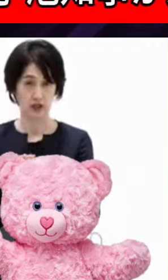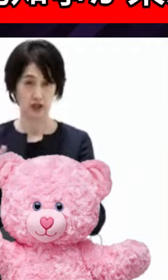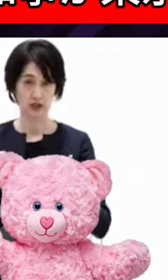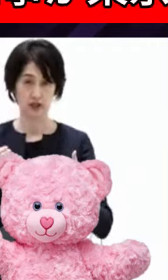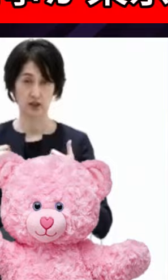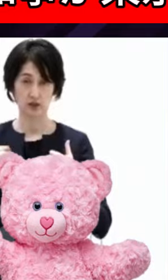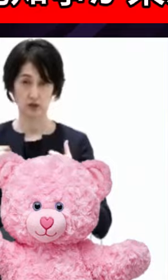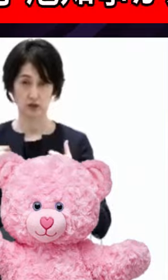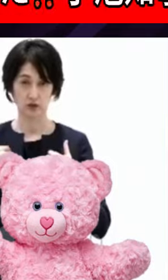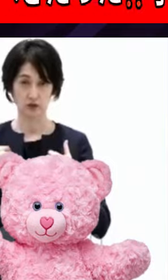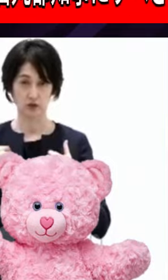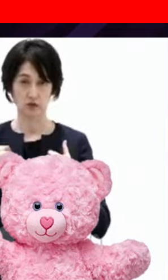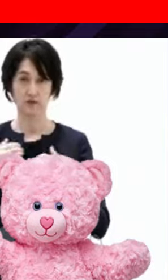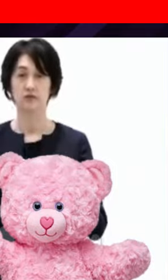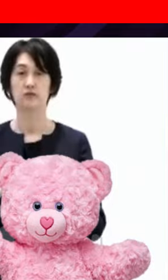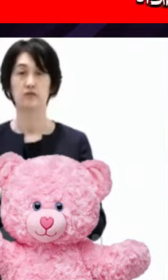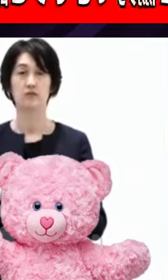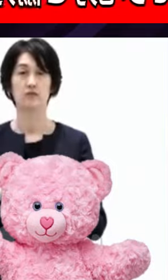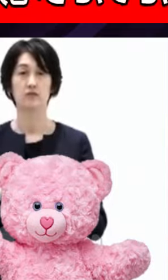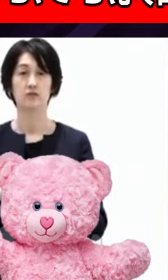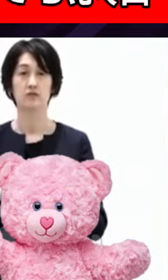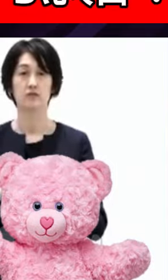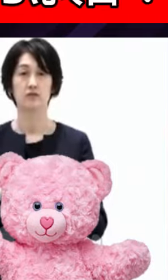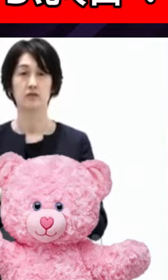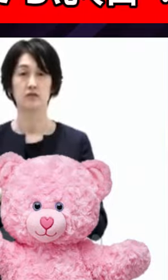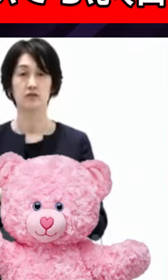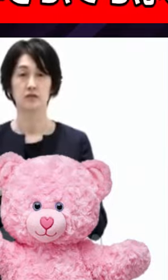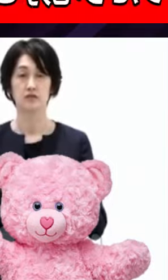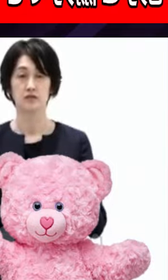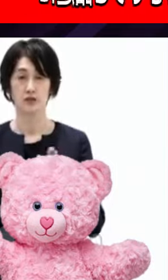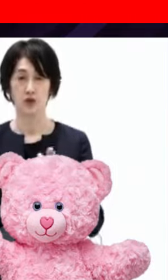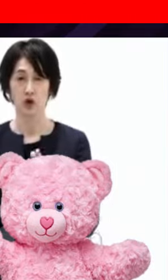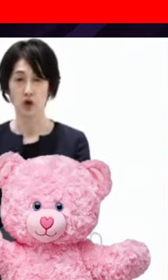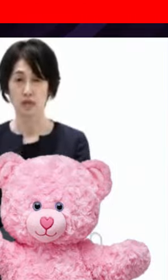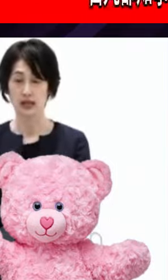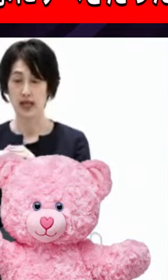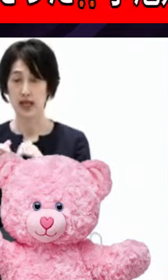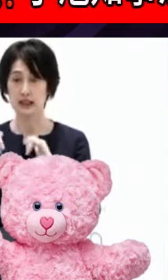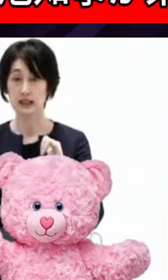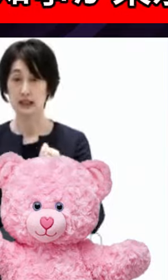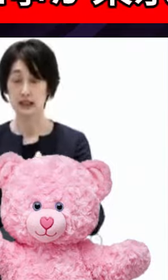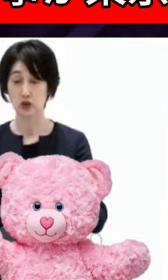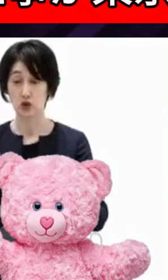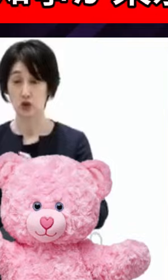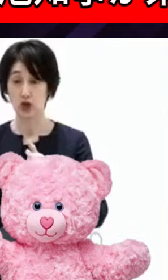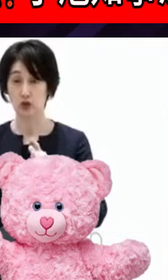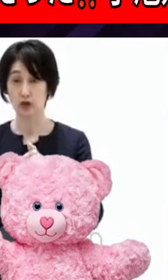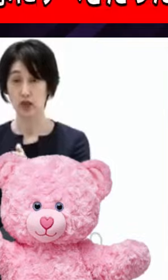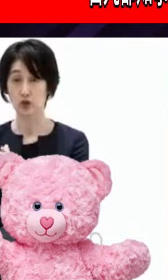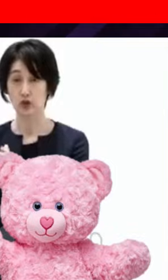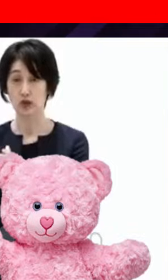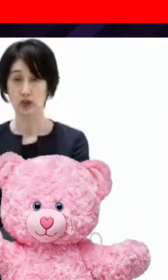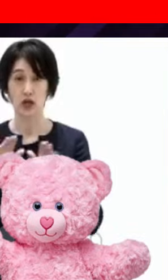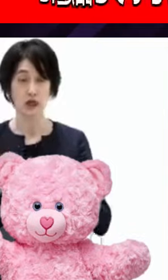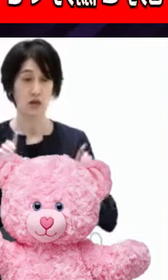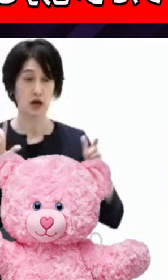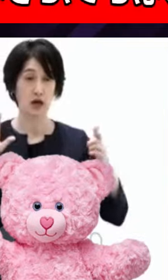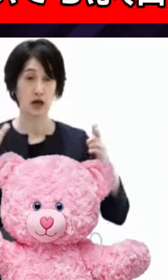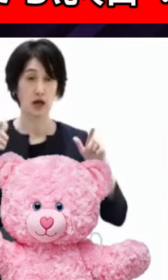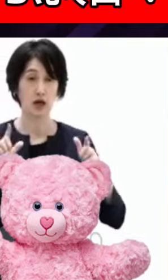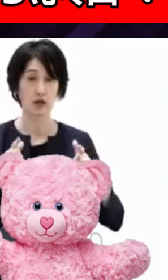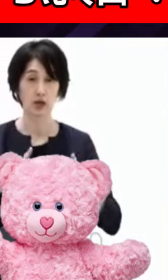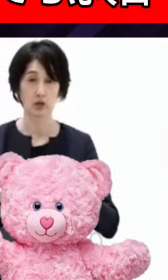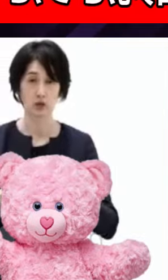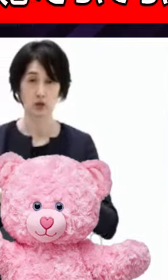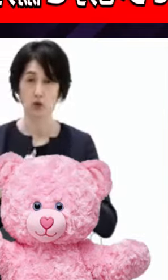これまで、パイが膨らんでた時代と今減少している時代とでどうすべき